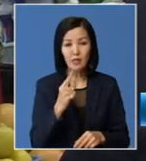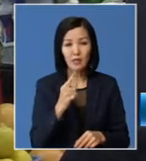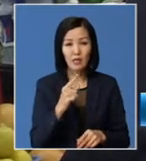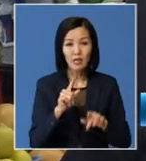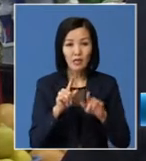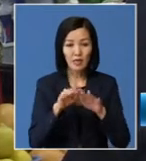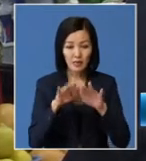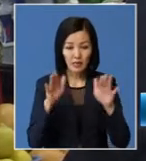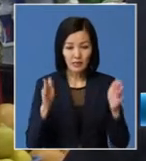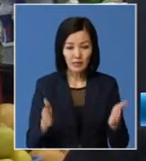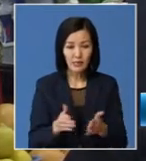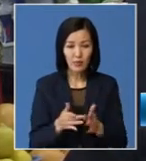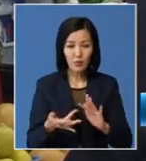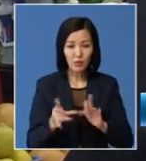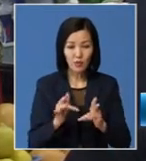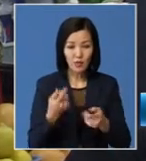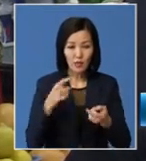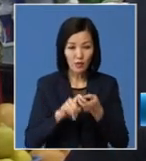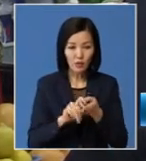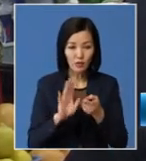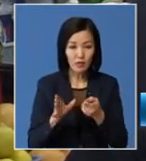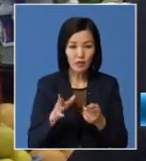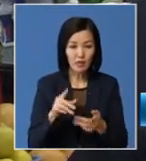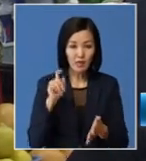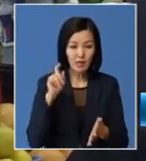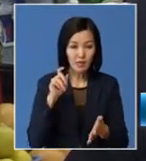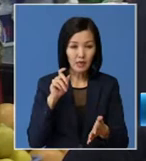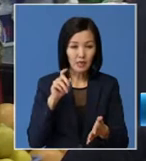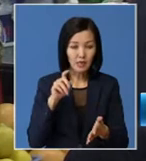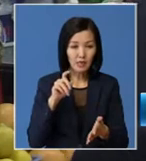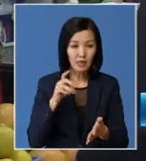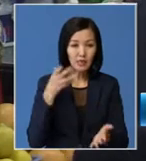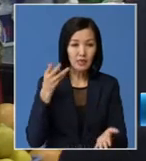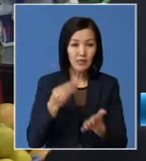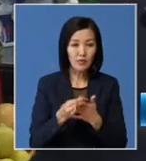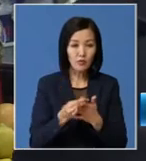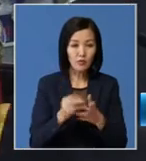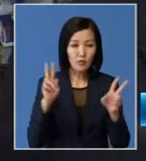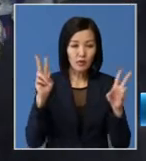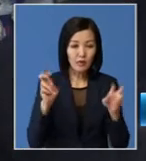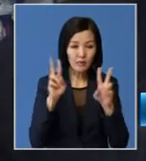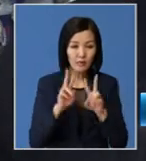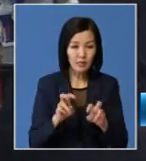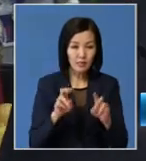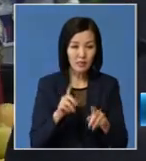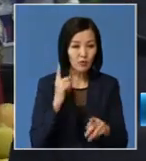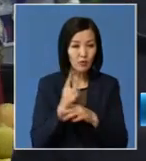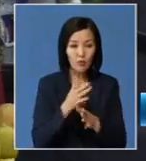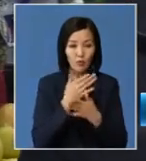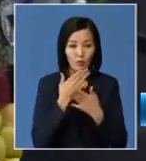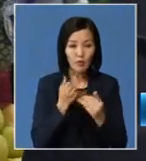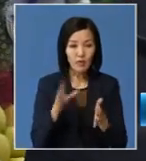аппараттары тек онлайн жүйеге енгізіледі. Бұл салық төлеушілер үшін тиімді, яғни тақырыптық салық тексерулер болмайды.